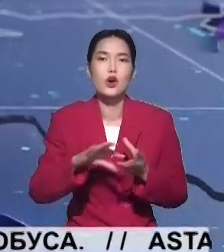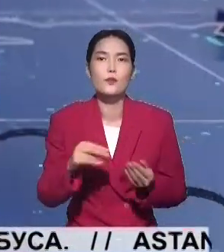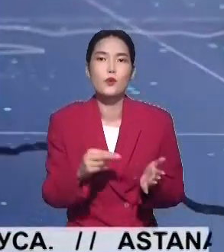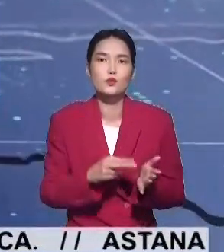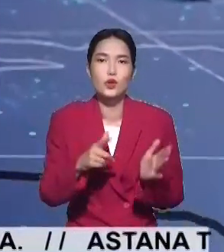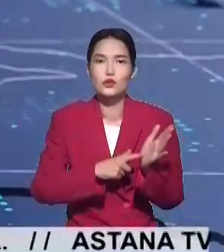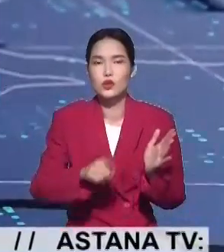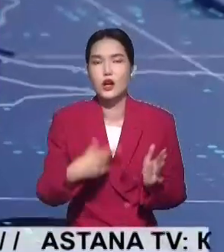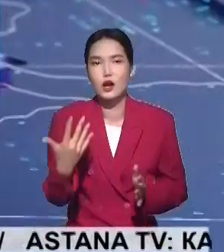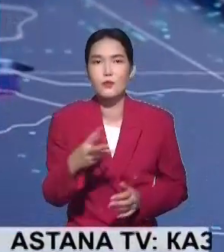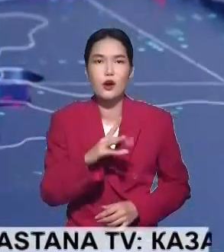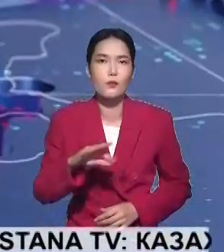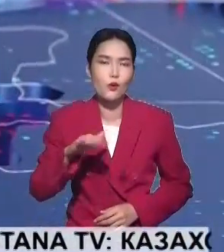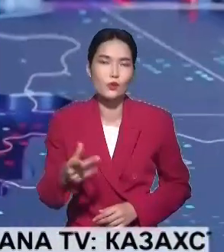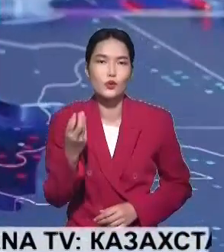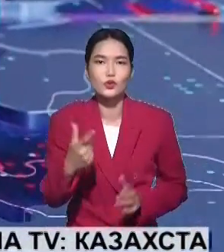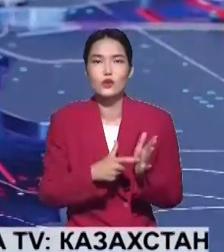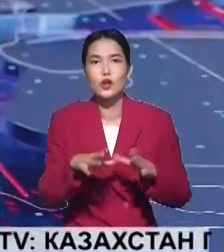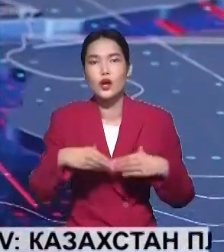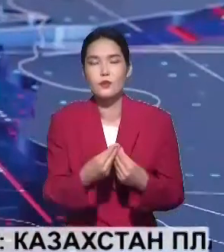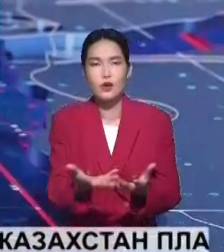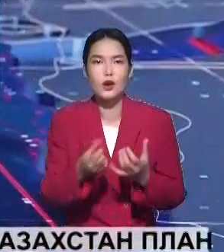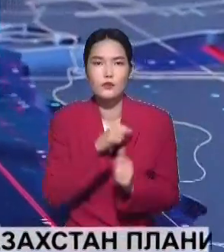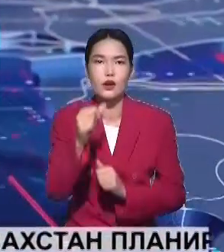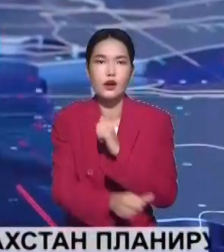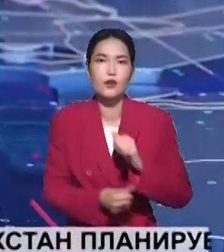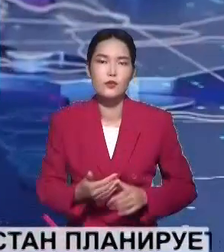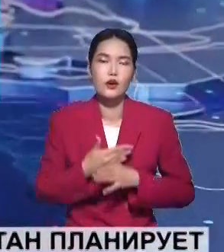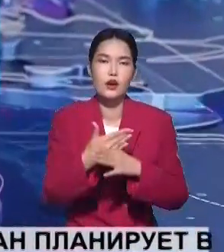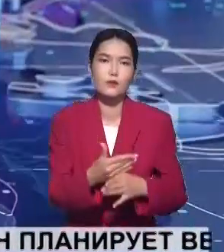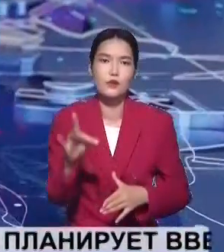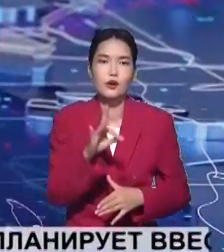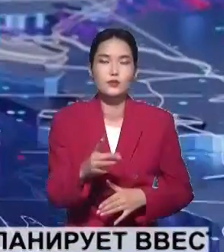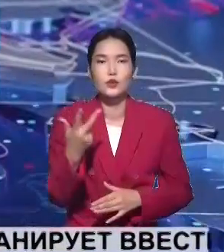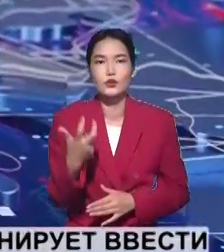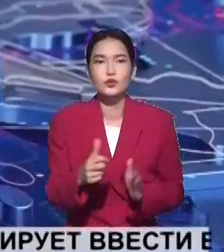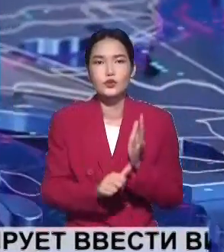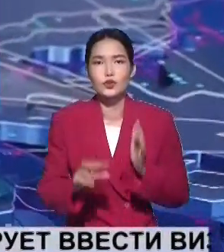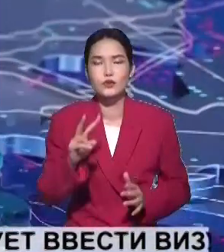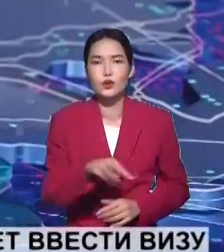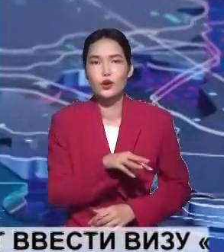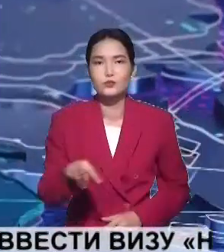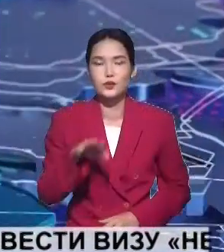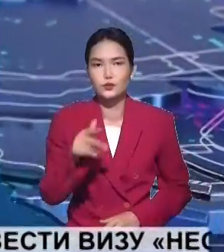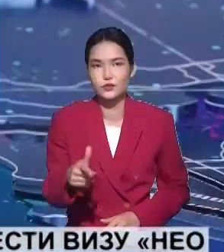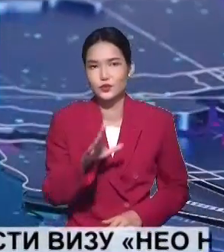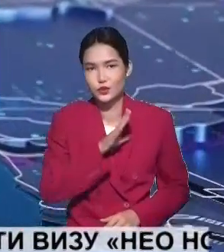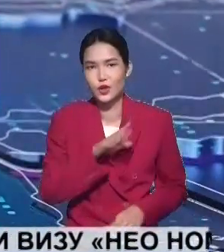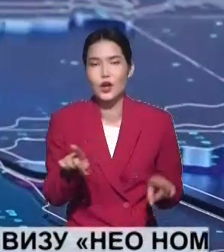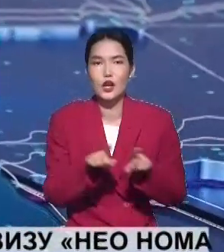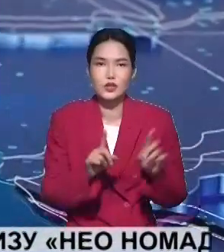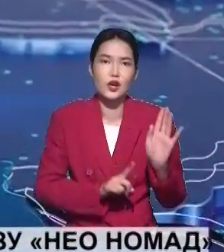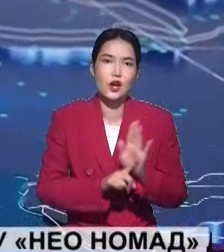7,5 миллиардов тенге. Еще 700 семей получили материальную помощь в размере 362 миллионов тенге.